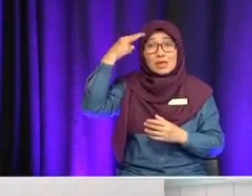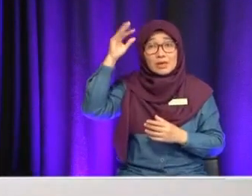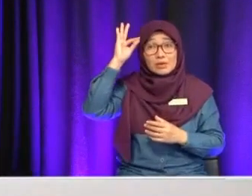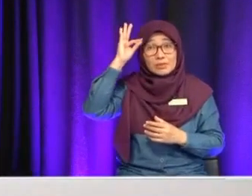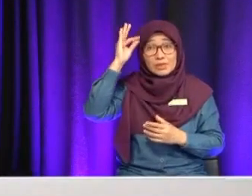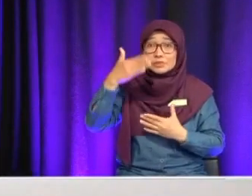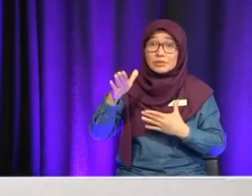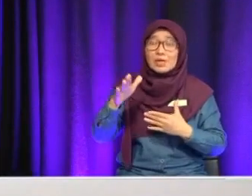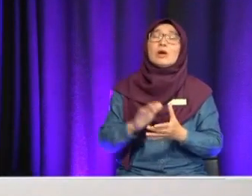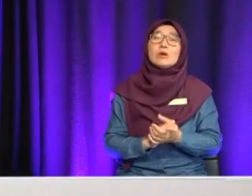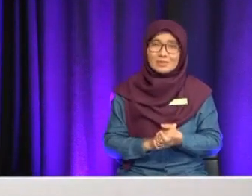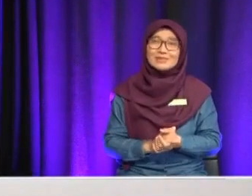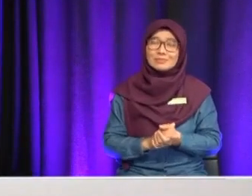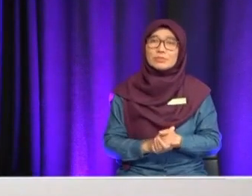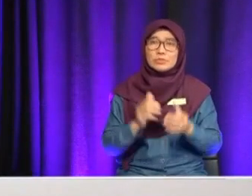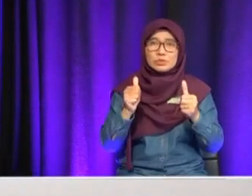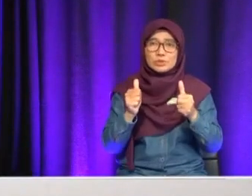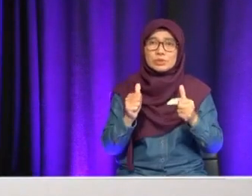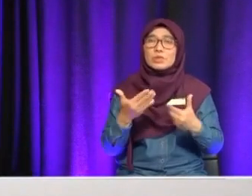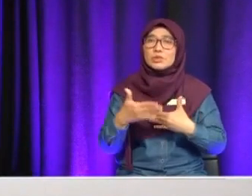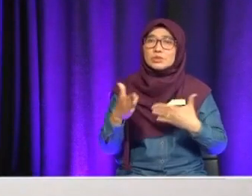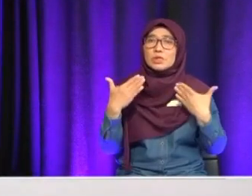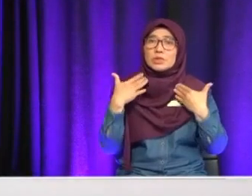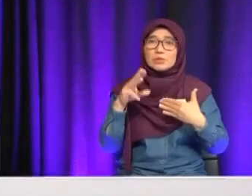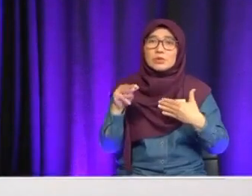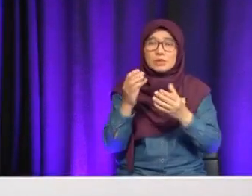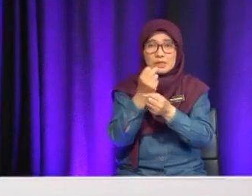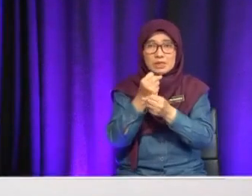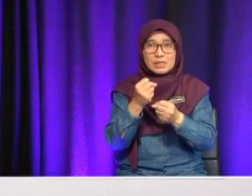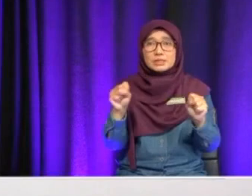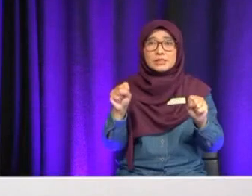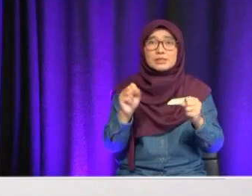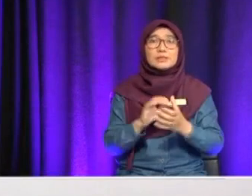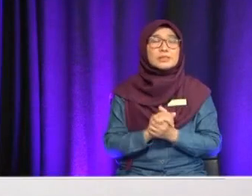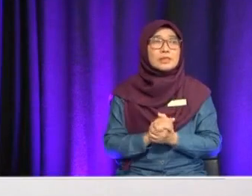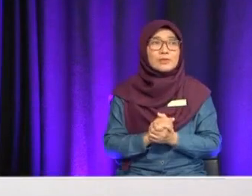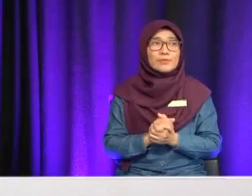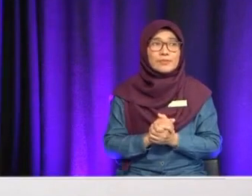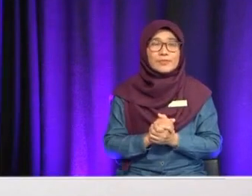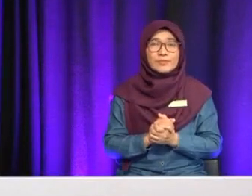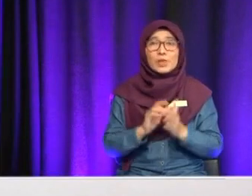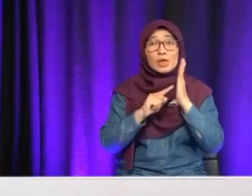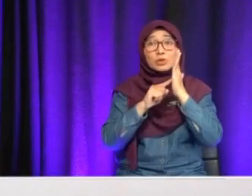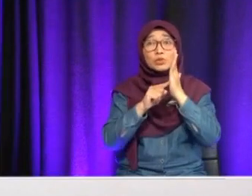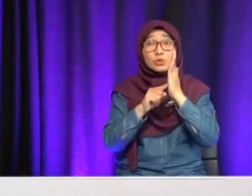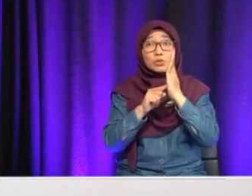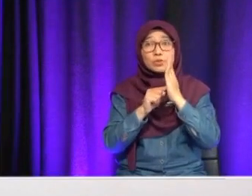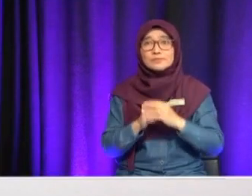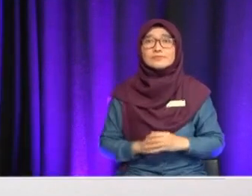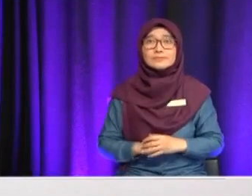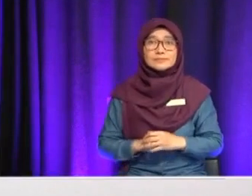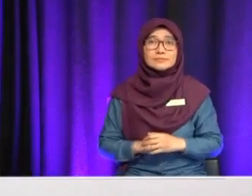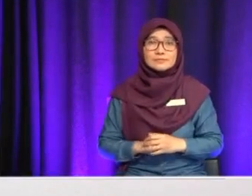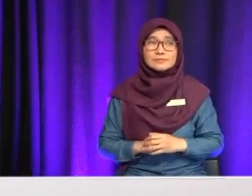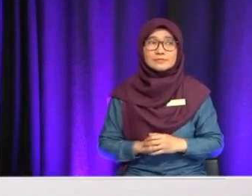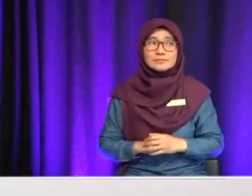Okey. Okey, alhamdulillah. Apa kata? Jom kita tunjukkan jawapan masing-masing kepada rakan-rakan di